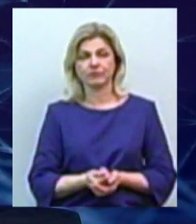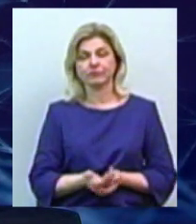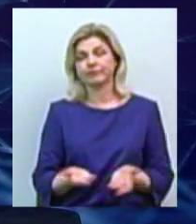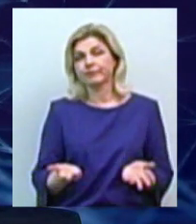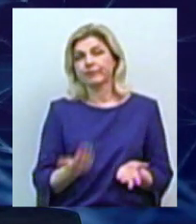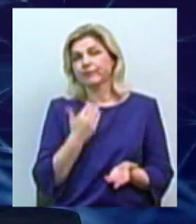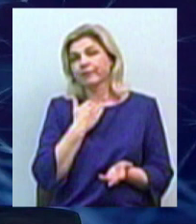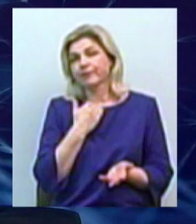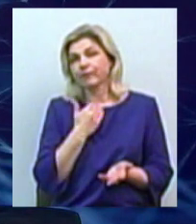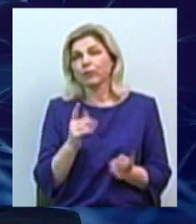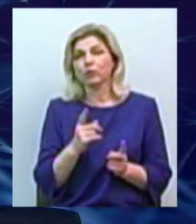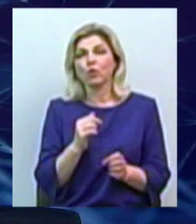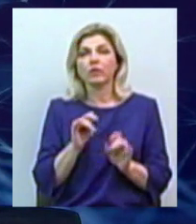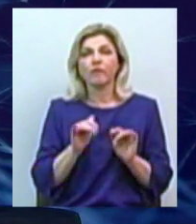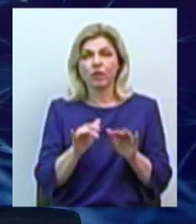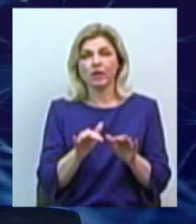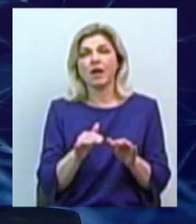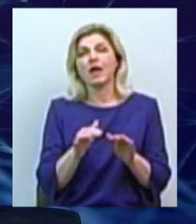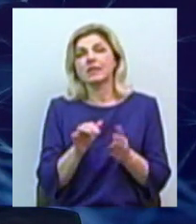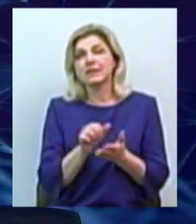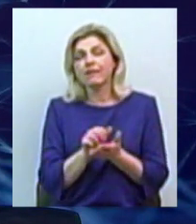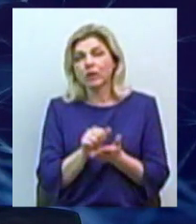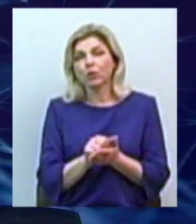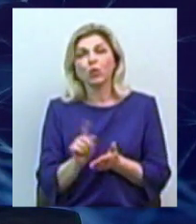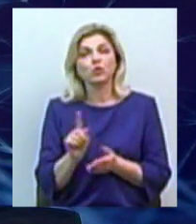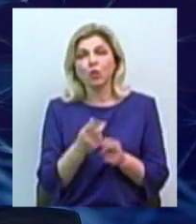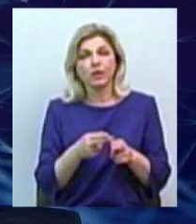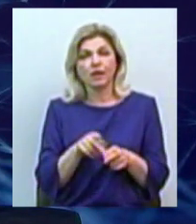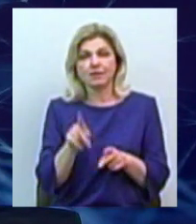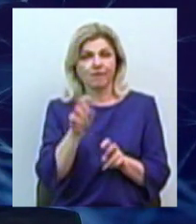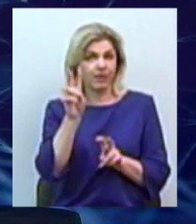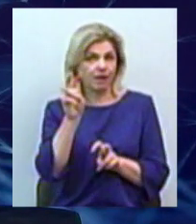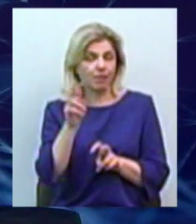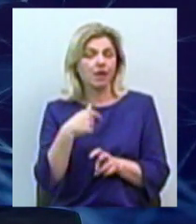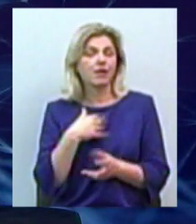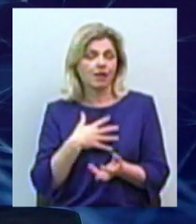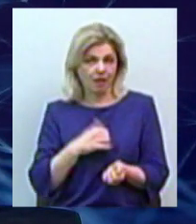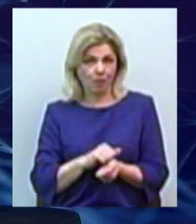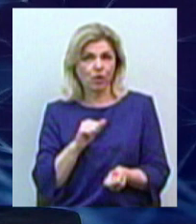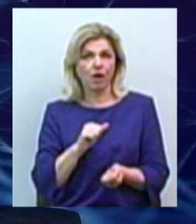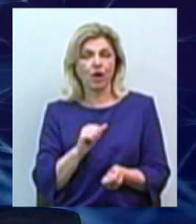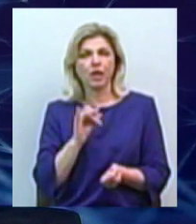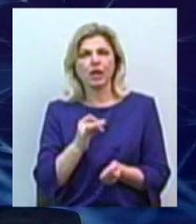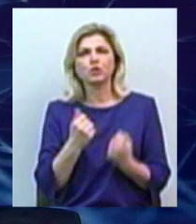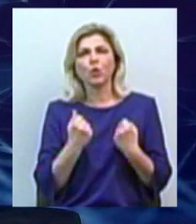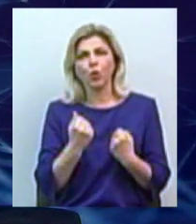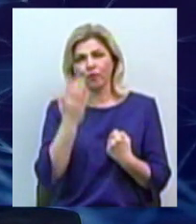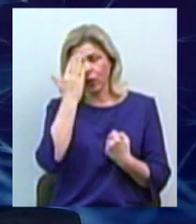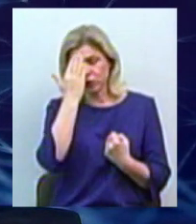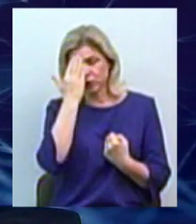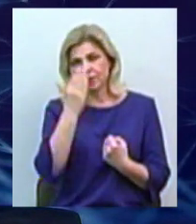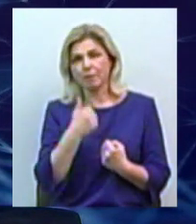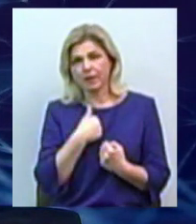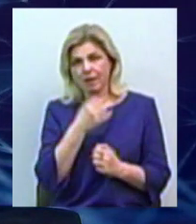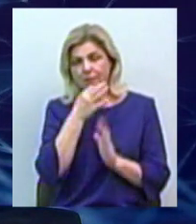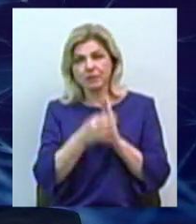здійснює діяльність стевідорну в Катарі. Що це за фірма? Ну, я наполягаю, і ну, здоровий глузд